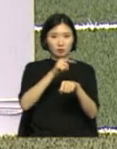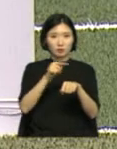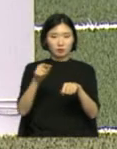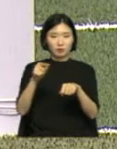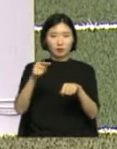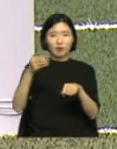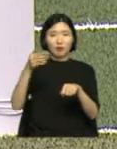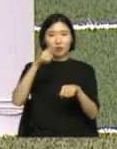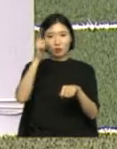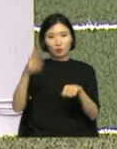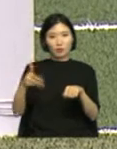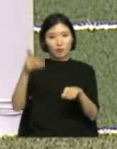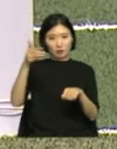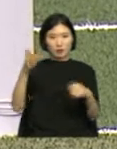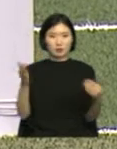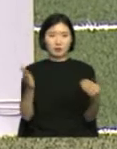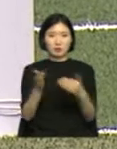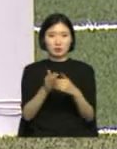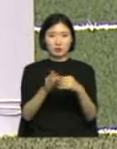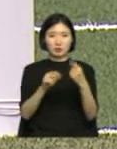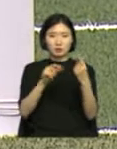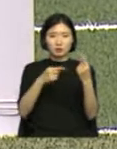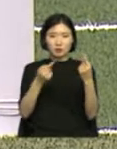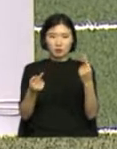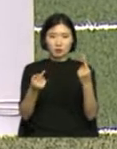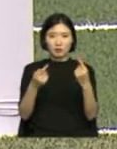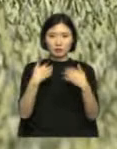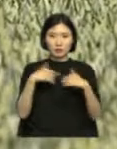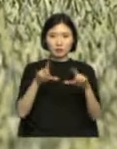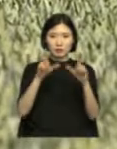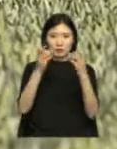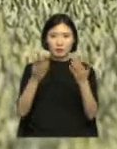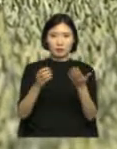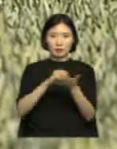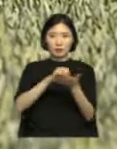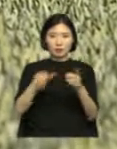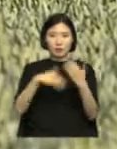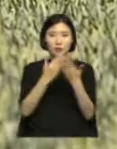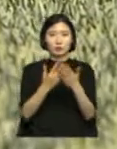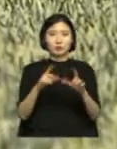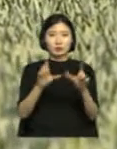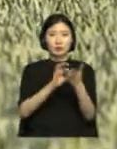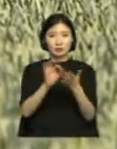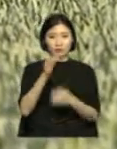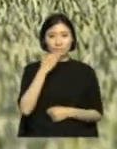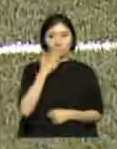7시부터 오후 9시까지며 1월 1일과 명절 연휴를 제외한 모든 날에 이용할 수 있습니다.